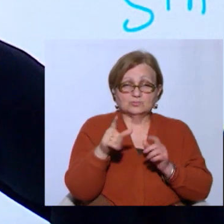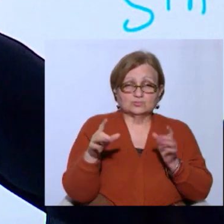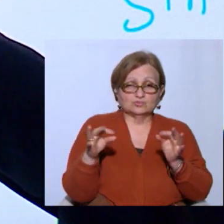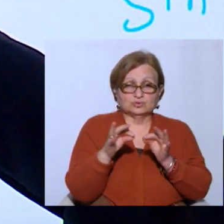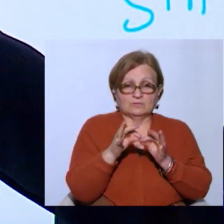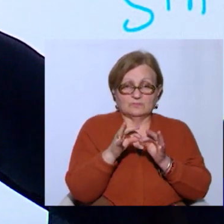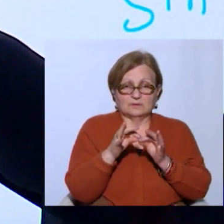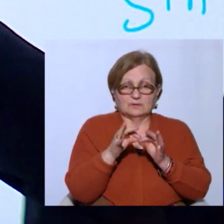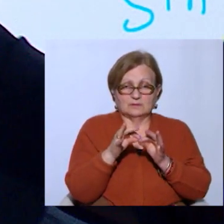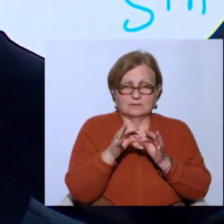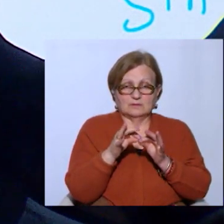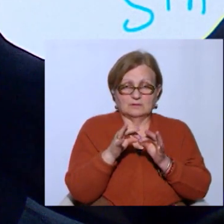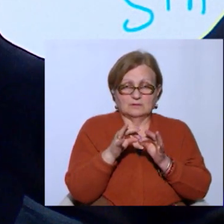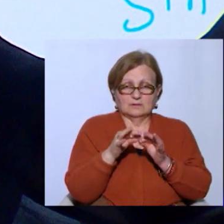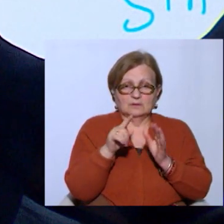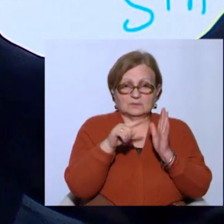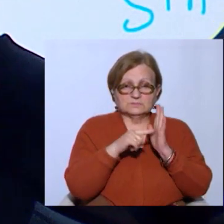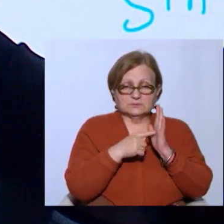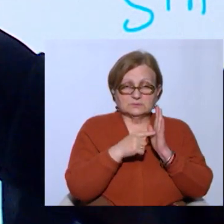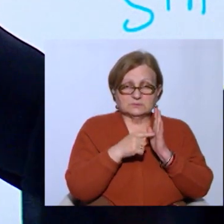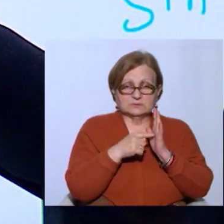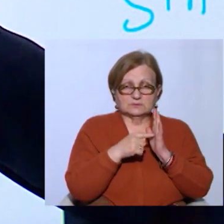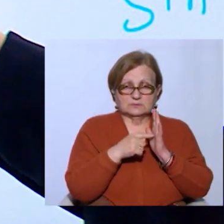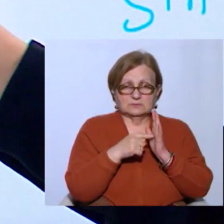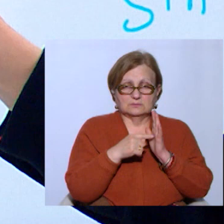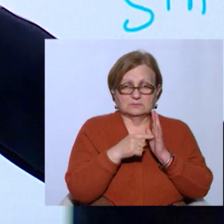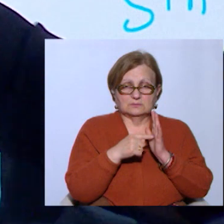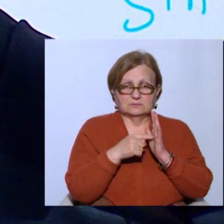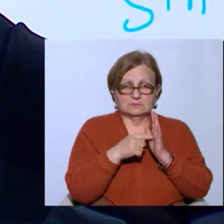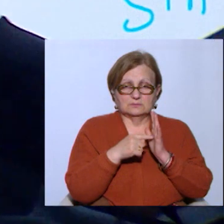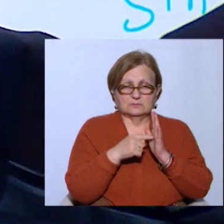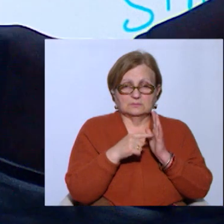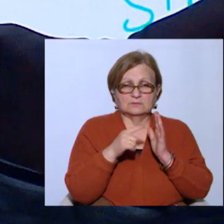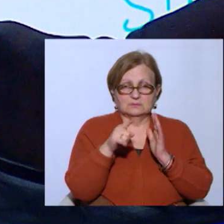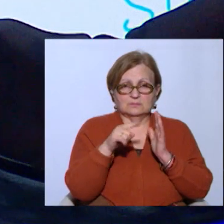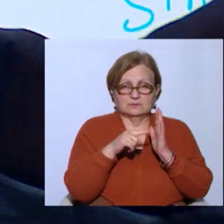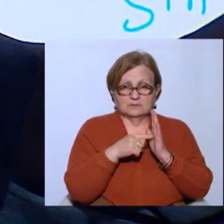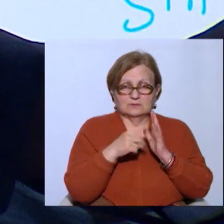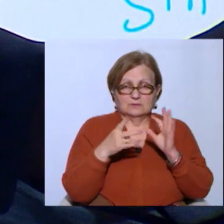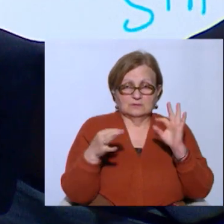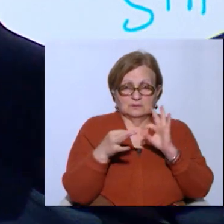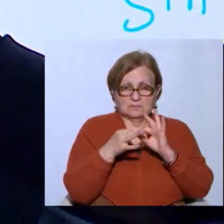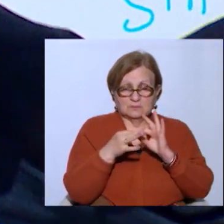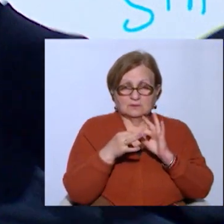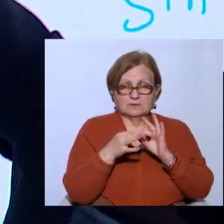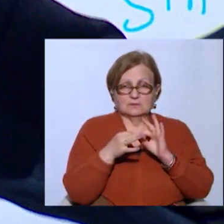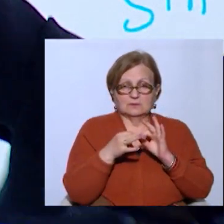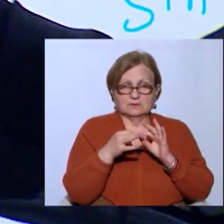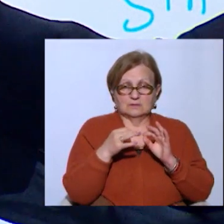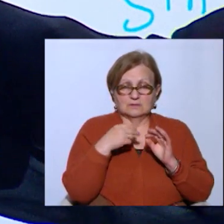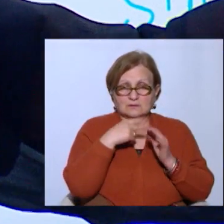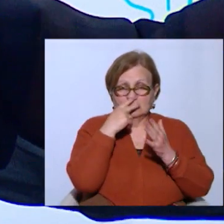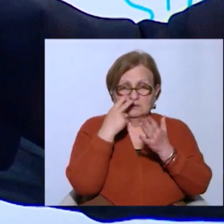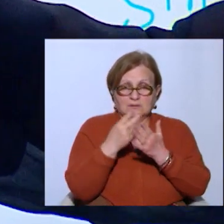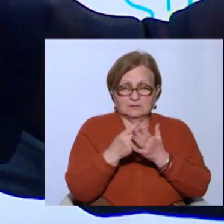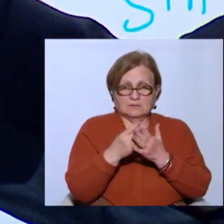შევაერთოთ. აი ეს წერტილი ნახეთ. აი შესაბამისი რომელ ხერხზეც არის. ამ წერტილის კოორდინატები ხო მინუს x და y. ჩვენ ხო